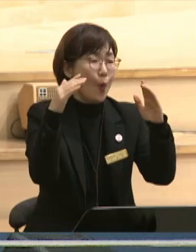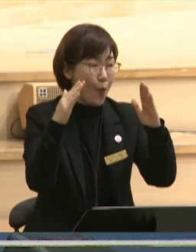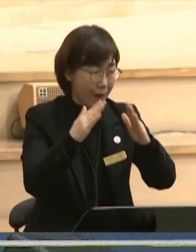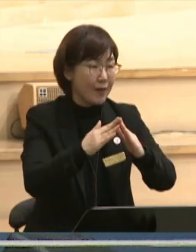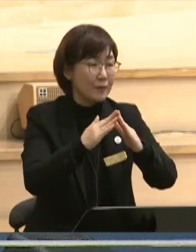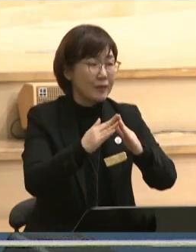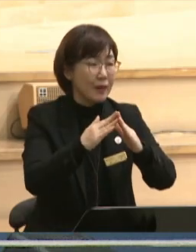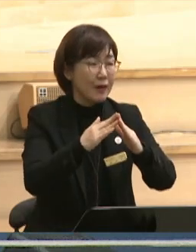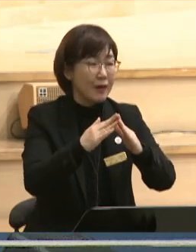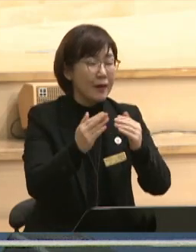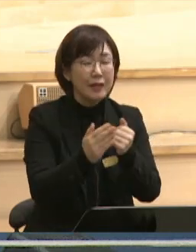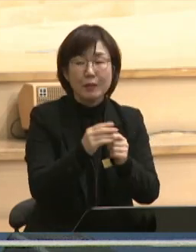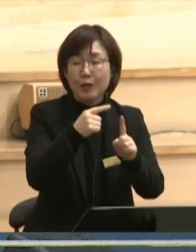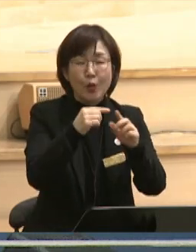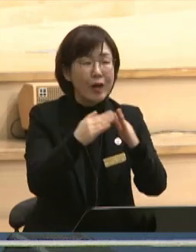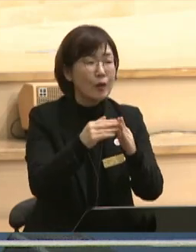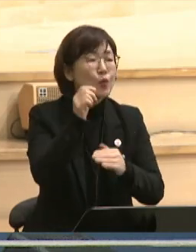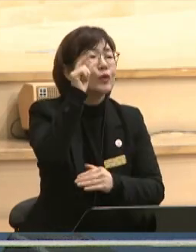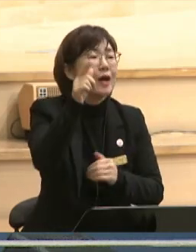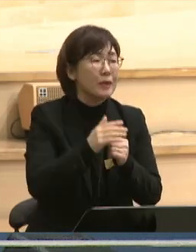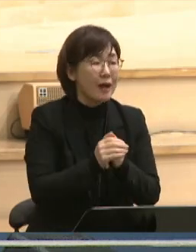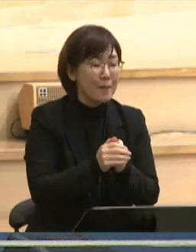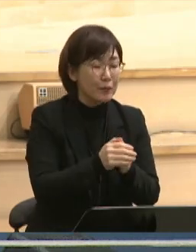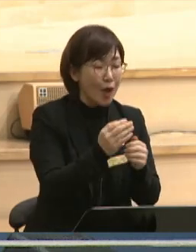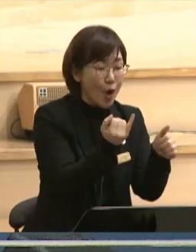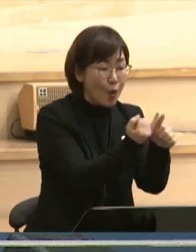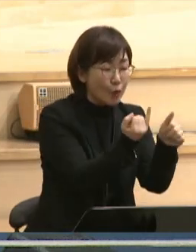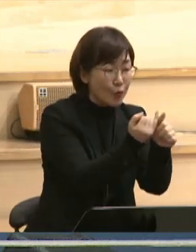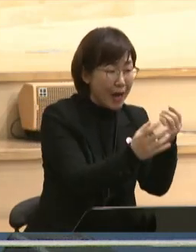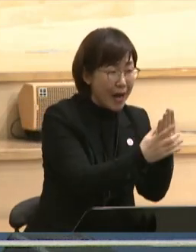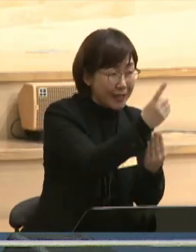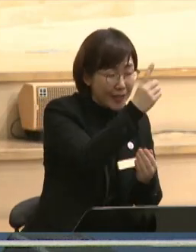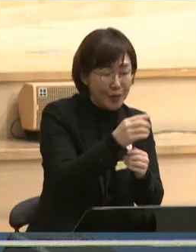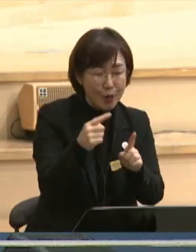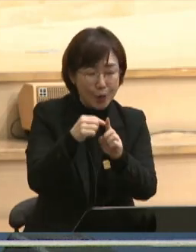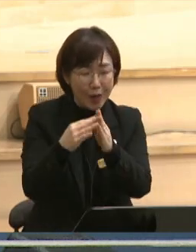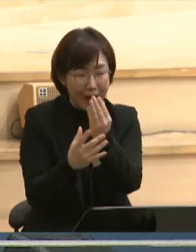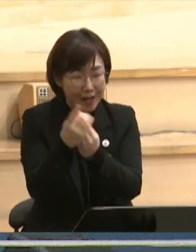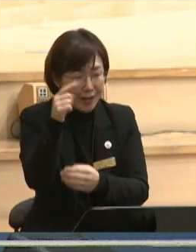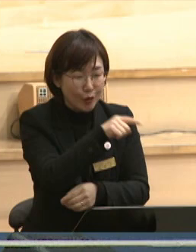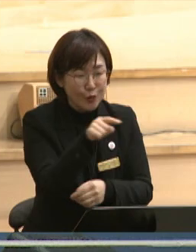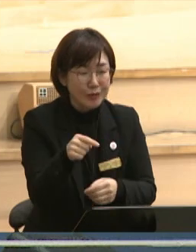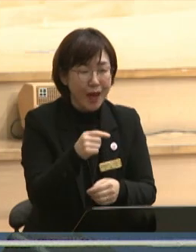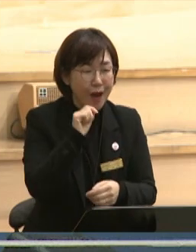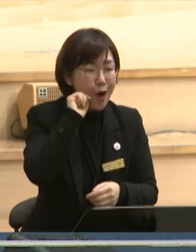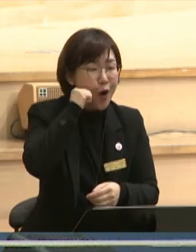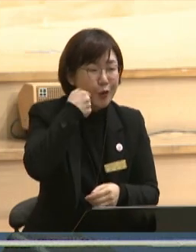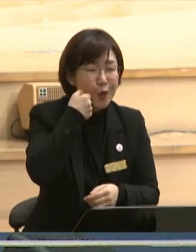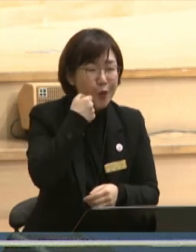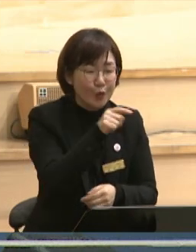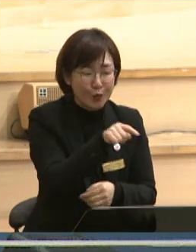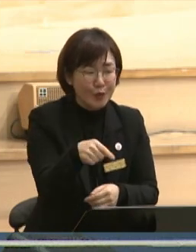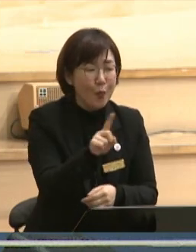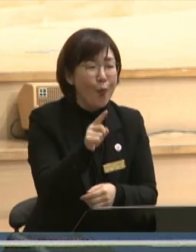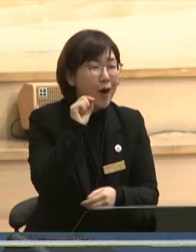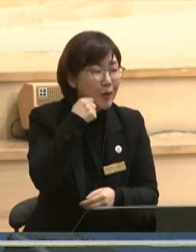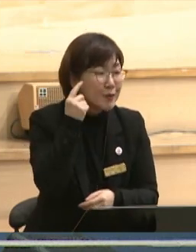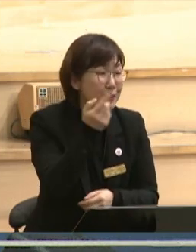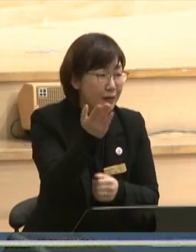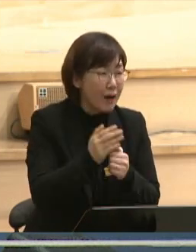여러분 부부가 하나되는게 어려울까요 교회가 하나되는게 어려울까요 뭐가 어려울까요